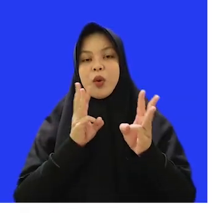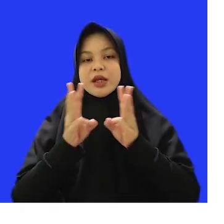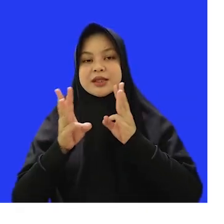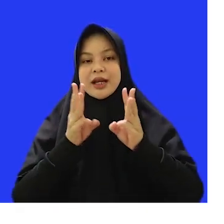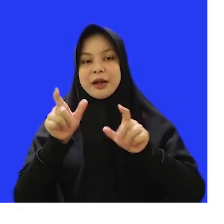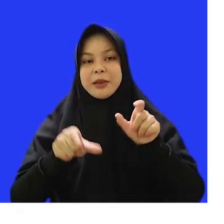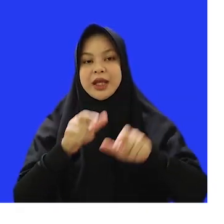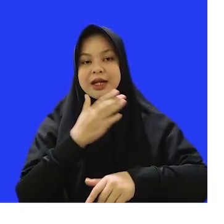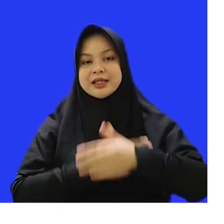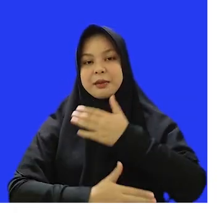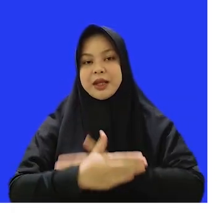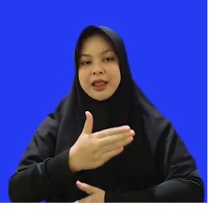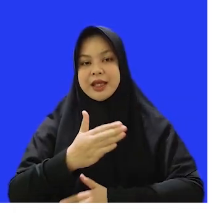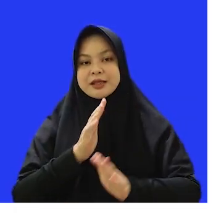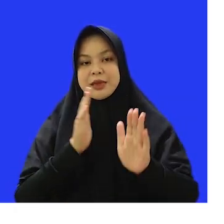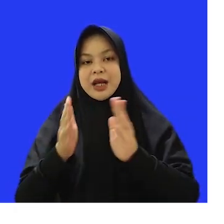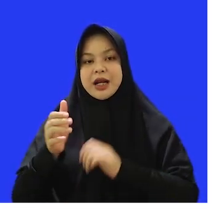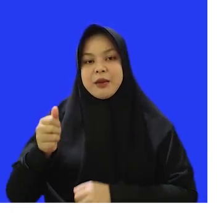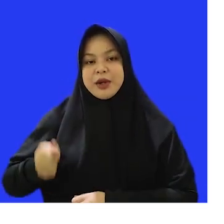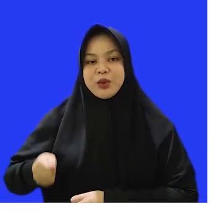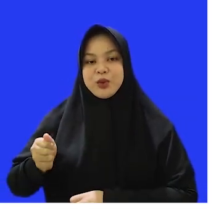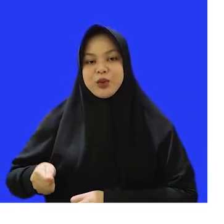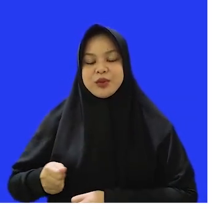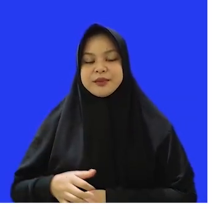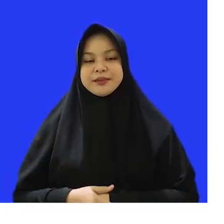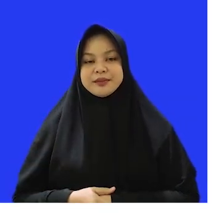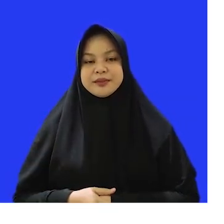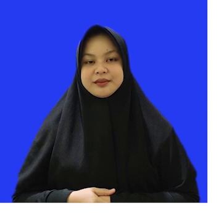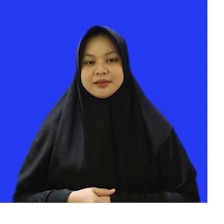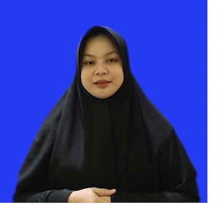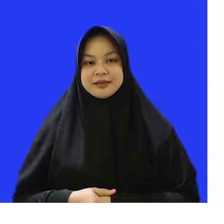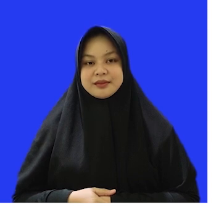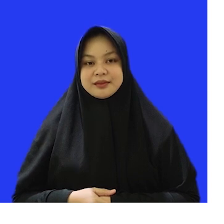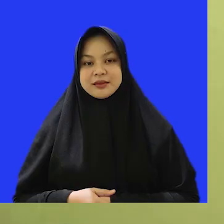Teknik wawancara disabilitas berhadapan dengan hukum.